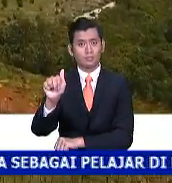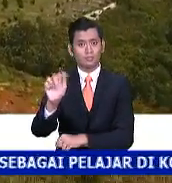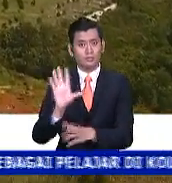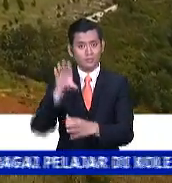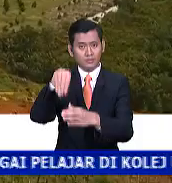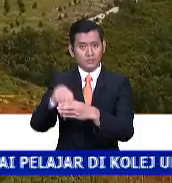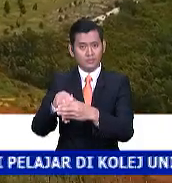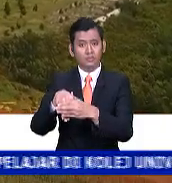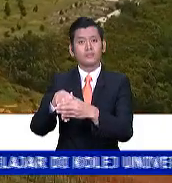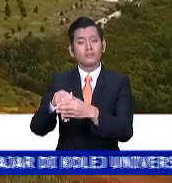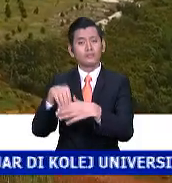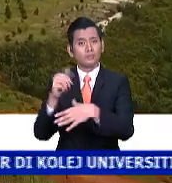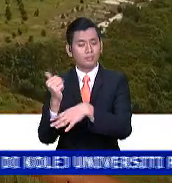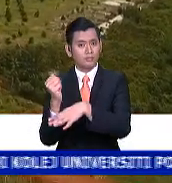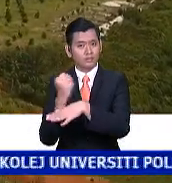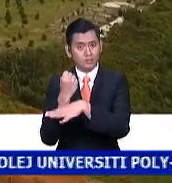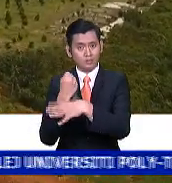FGV sehingga